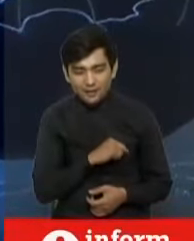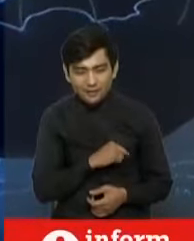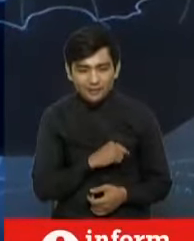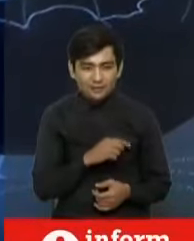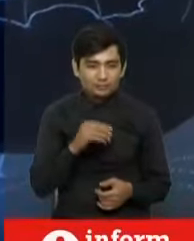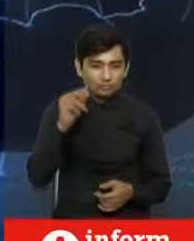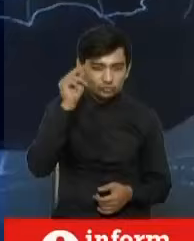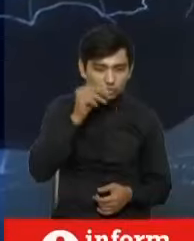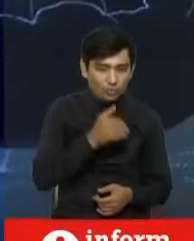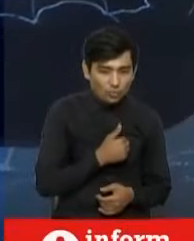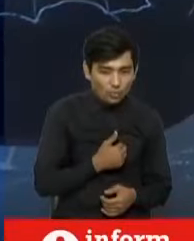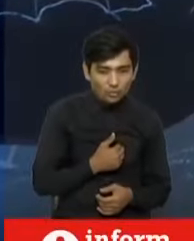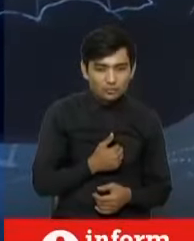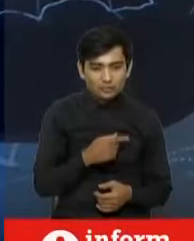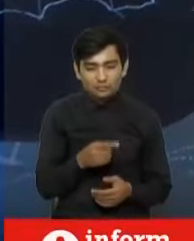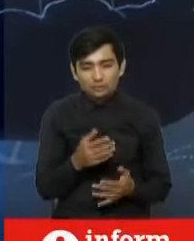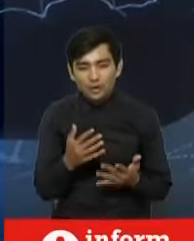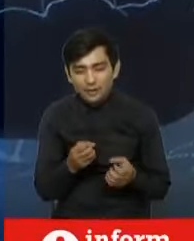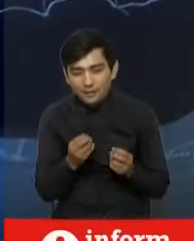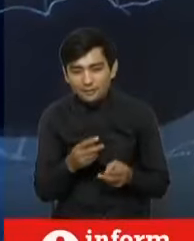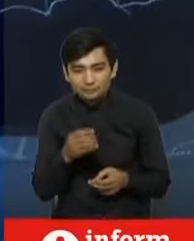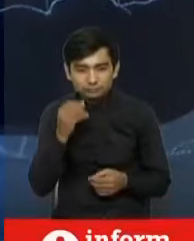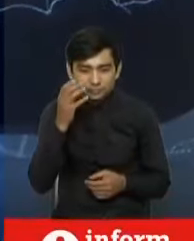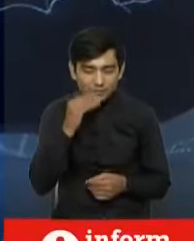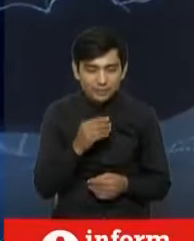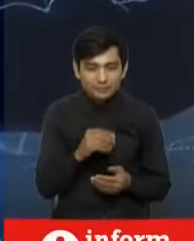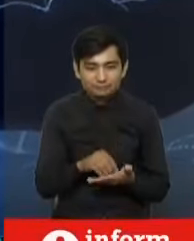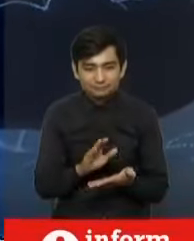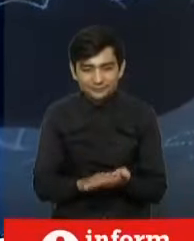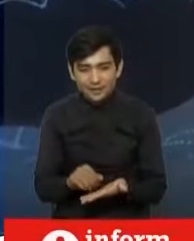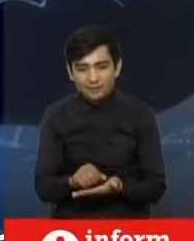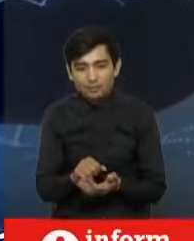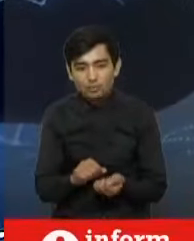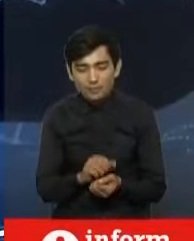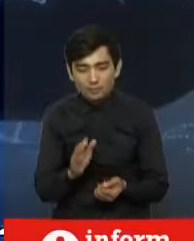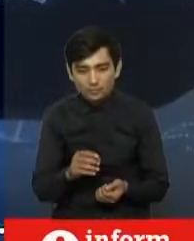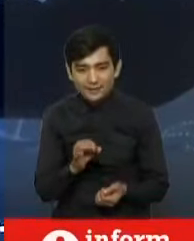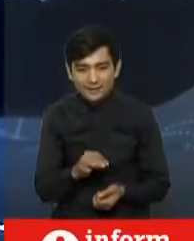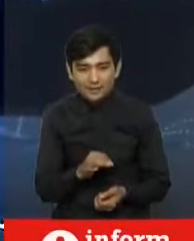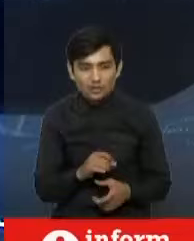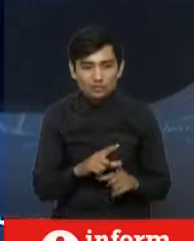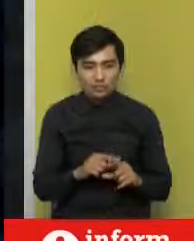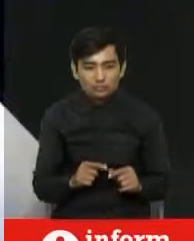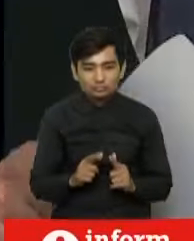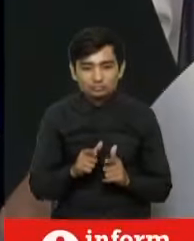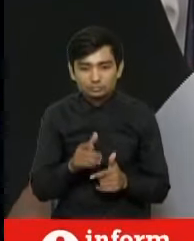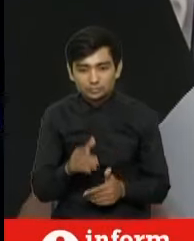деген ынтасын қағазға түртіп отырады. Осылайша бүлдіршін дәл сол құжатпен мектеп табалдырығын аттайды.